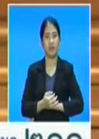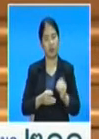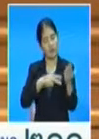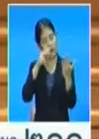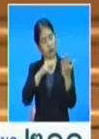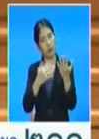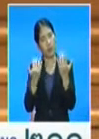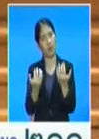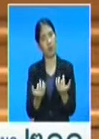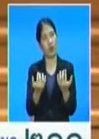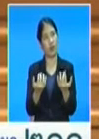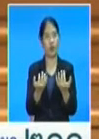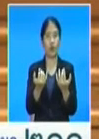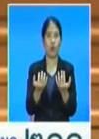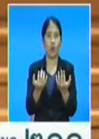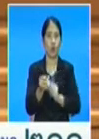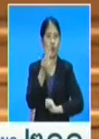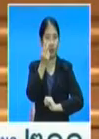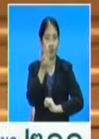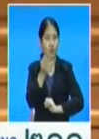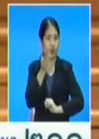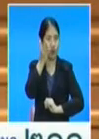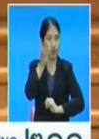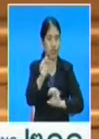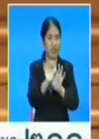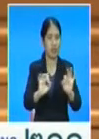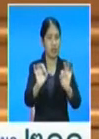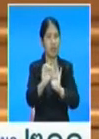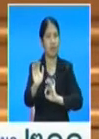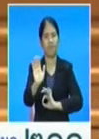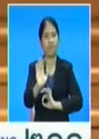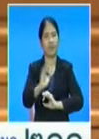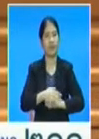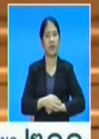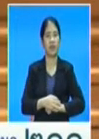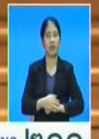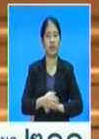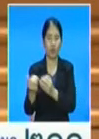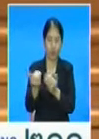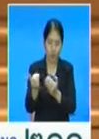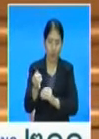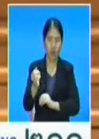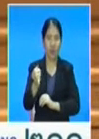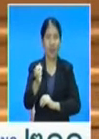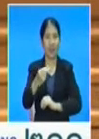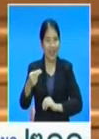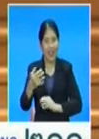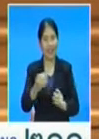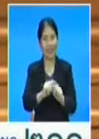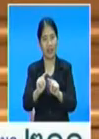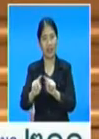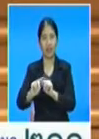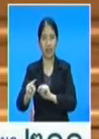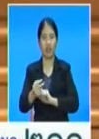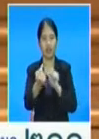จะได้รอดูสิ่งเหล่านี้หรือไม่ใช่เรื่องสำคัญครับแต่ลูกหลานเราได้รอดูแน่ครับเพราะเราปลูกไม้ยืนต้น